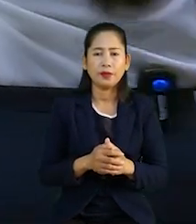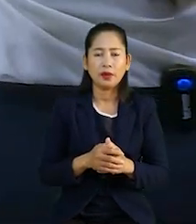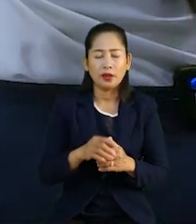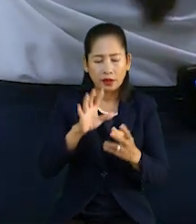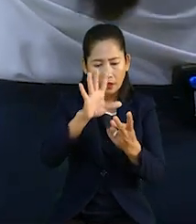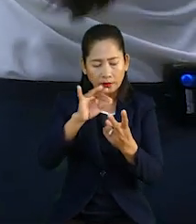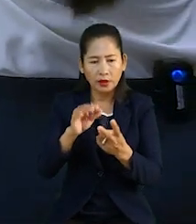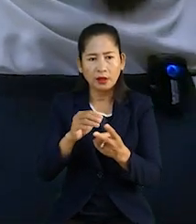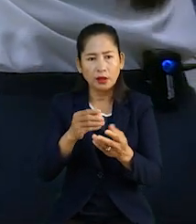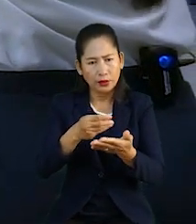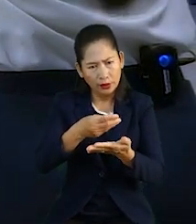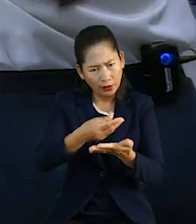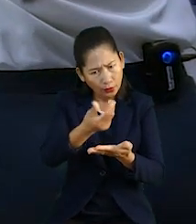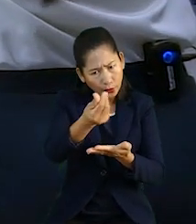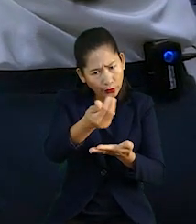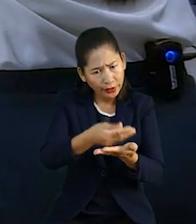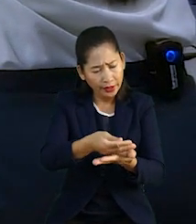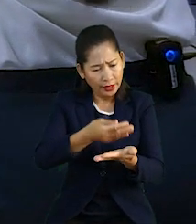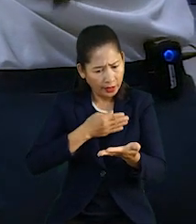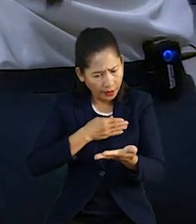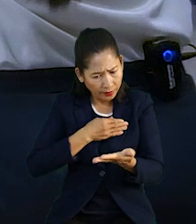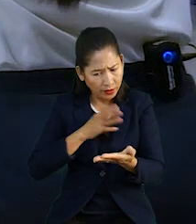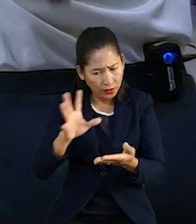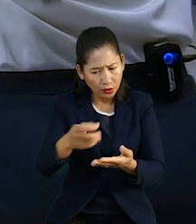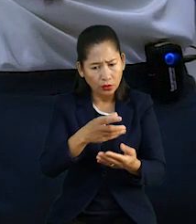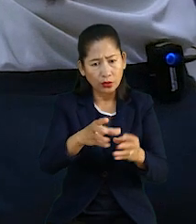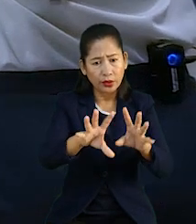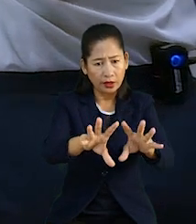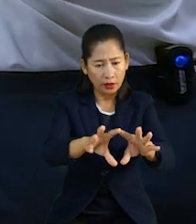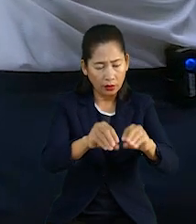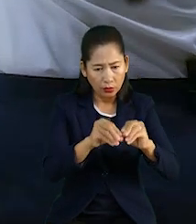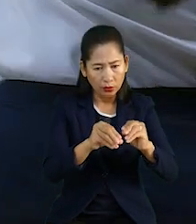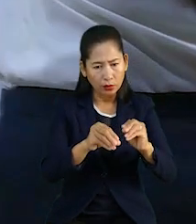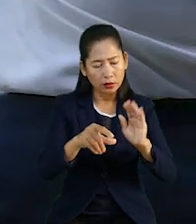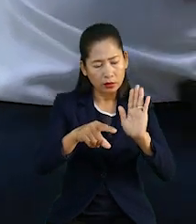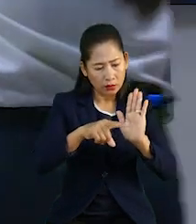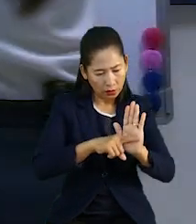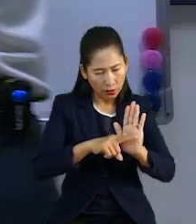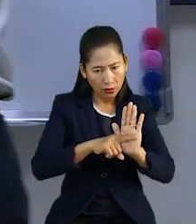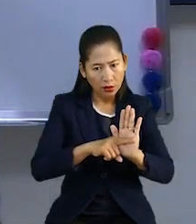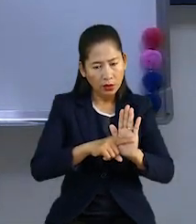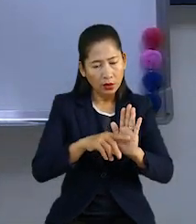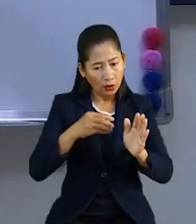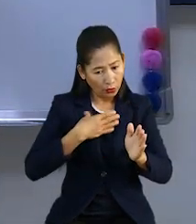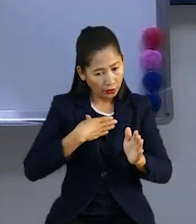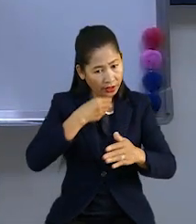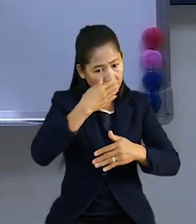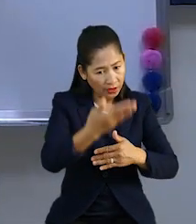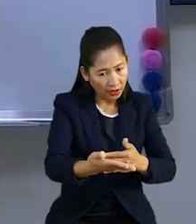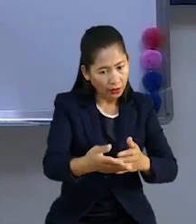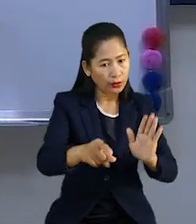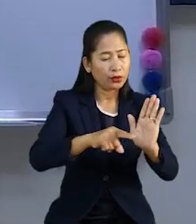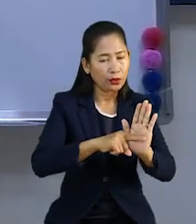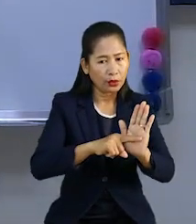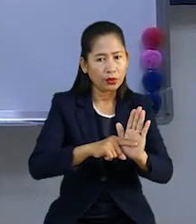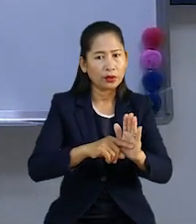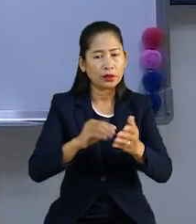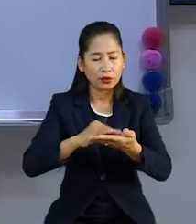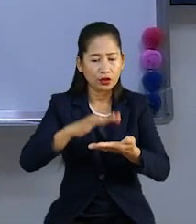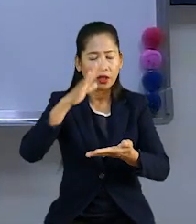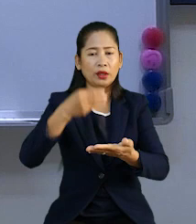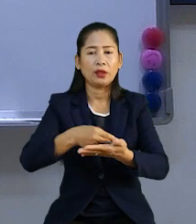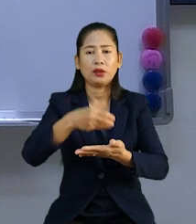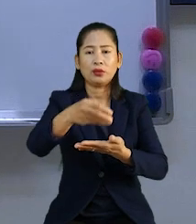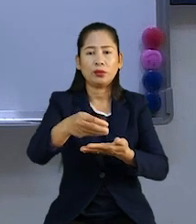đập bay rồi prạ áp dương trời dục prạ tổ tuôn rồi mùi có prạ để dương ai lùi tư nẹ lúa đọ cho mùi nâng thay